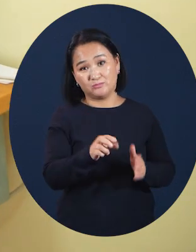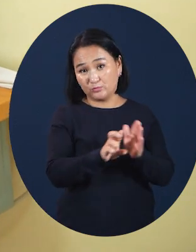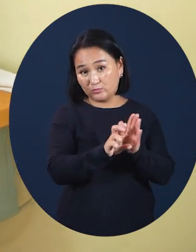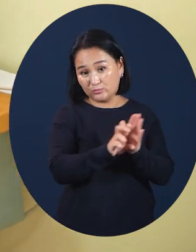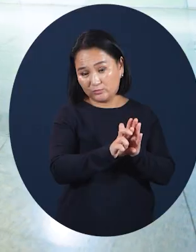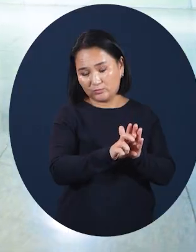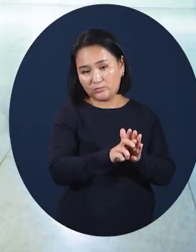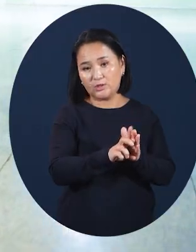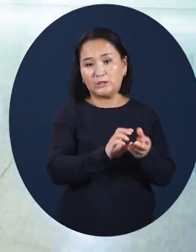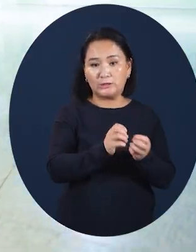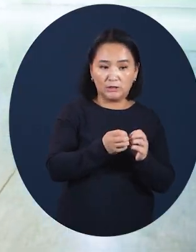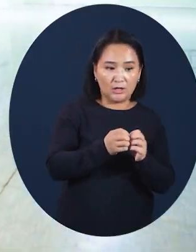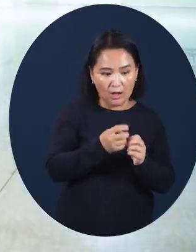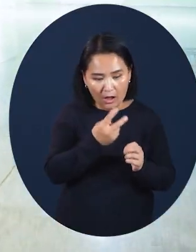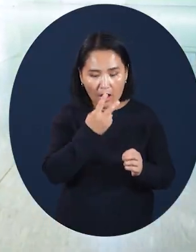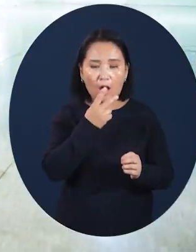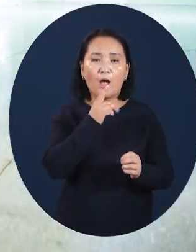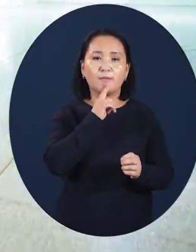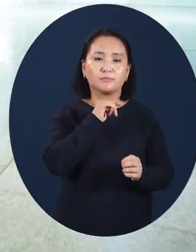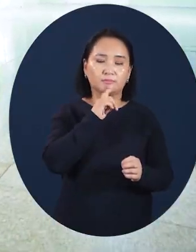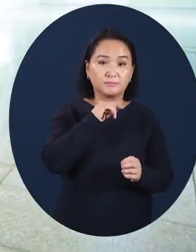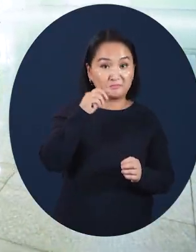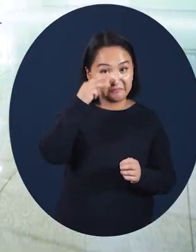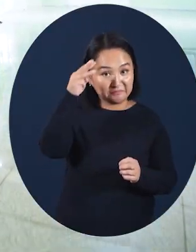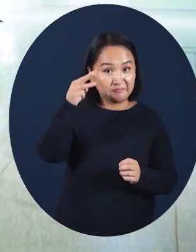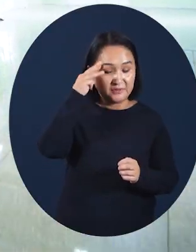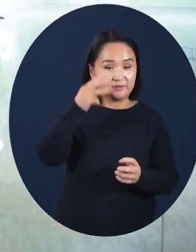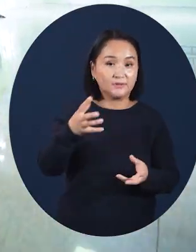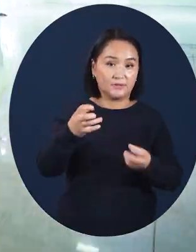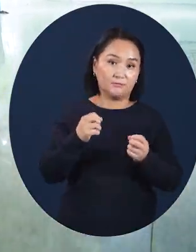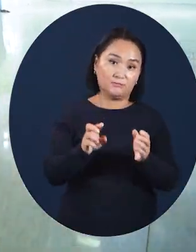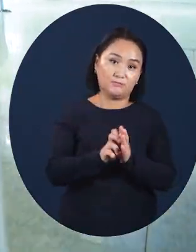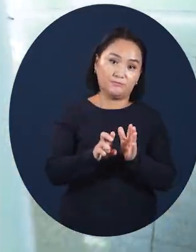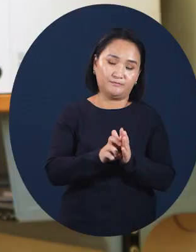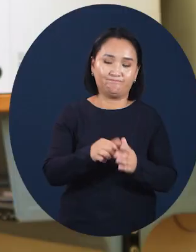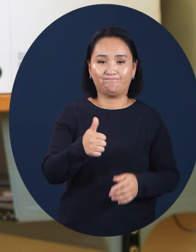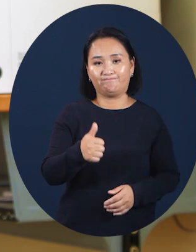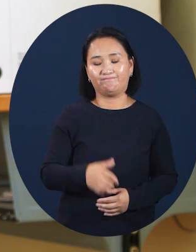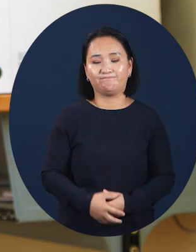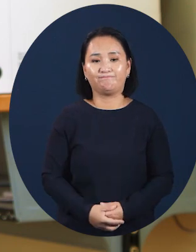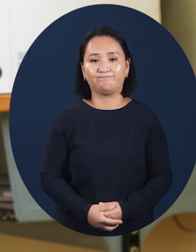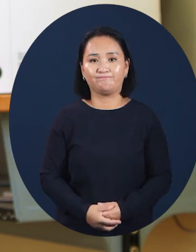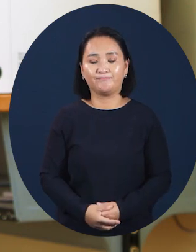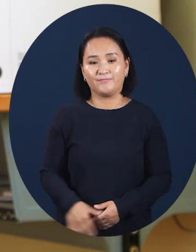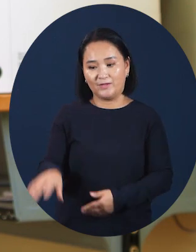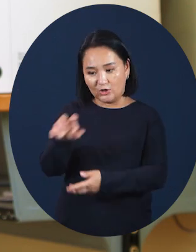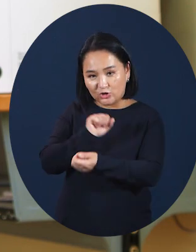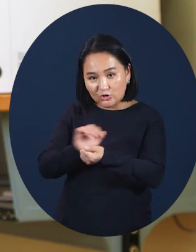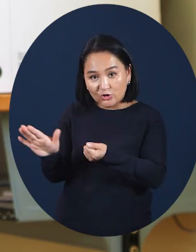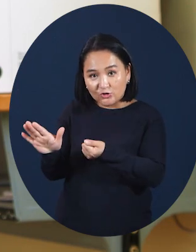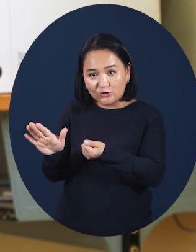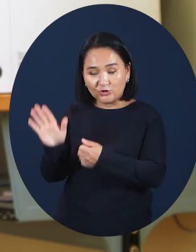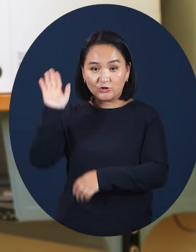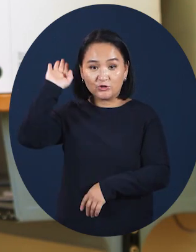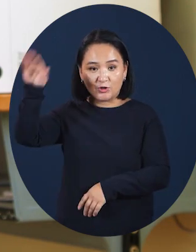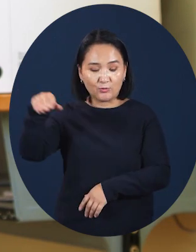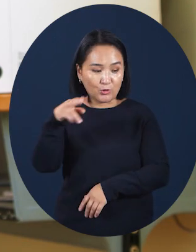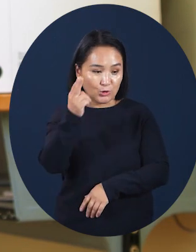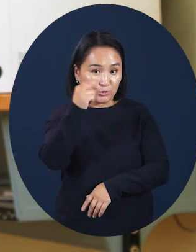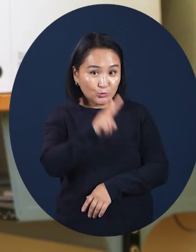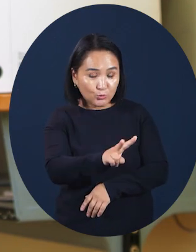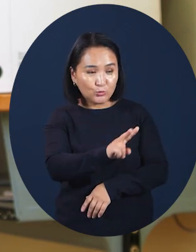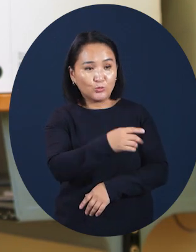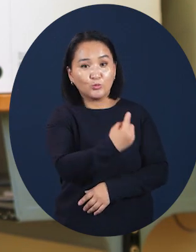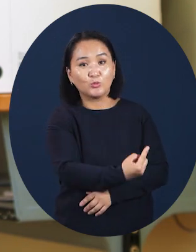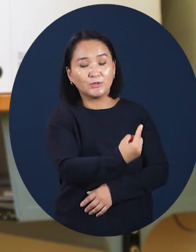ингэж хийгддэм байх гэсэн тодорхой хэмжээний мэдлэг авч явах боломжтой болсон нь баярлаж байгаа. Одоо төгсөө явахаараа дүүдээ хүлдэгэл тэгэл ганц